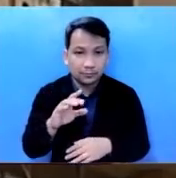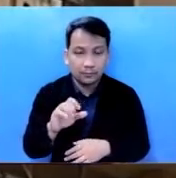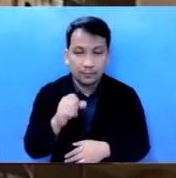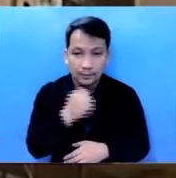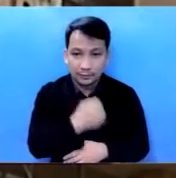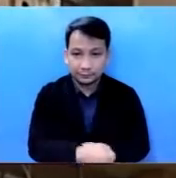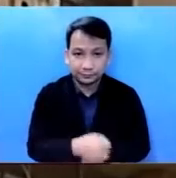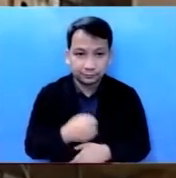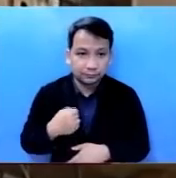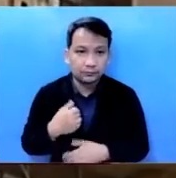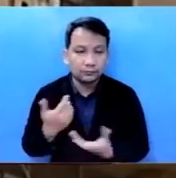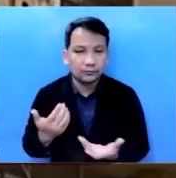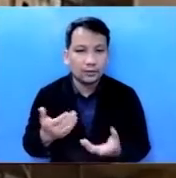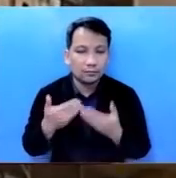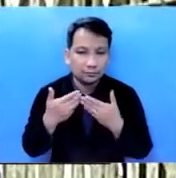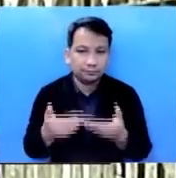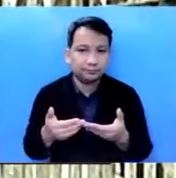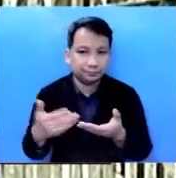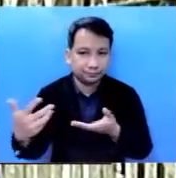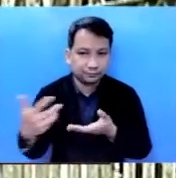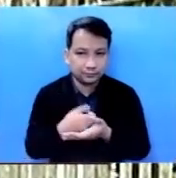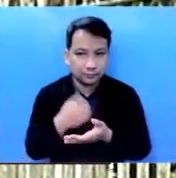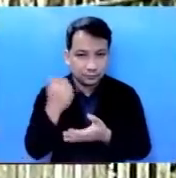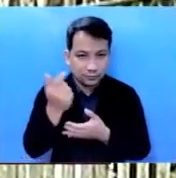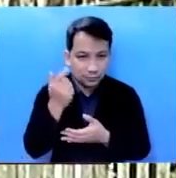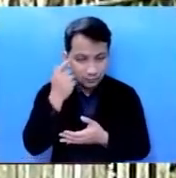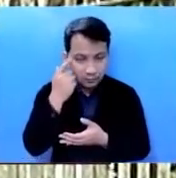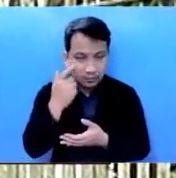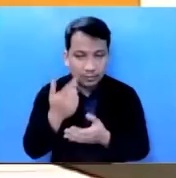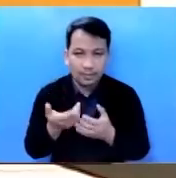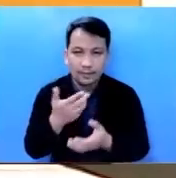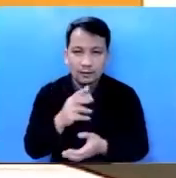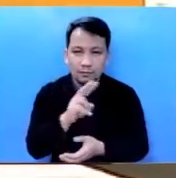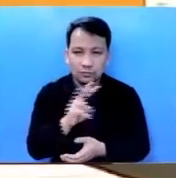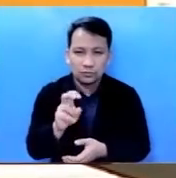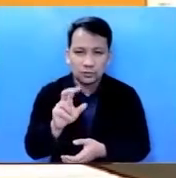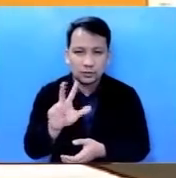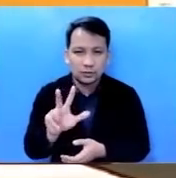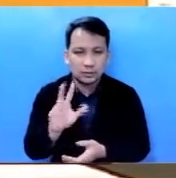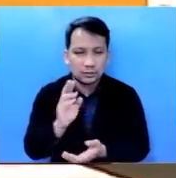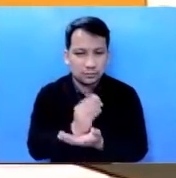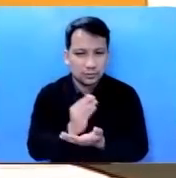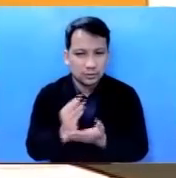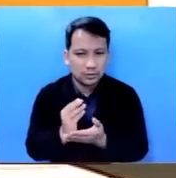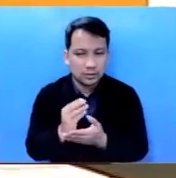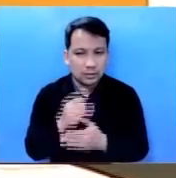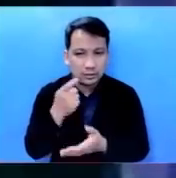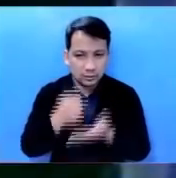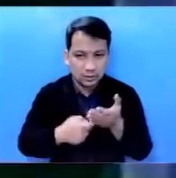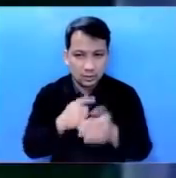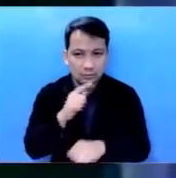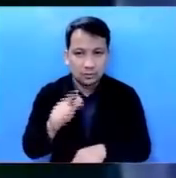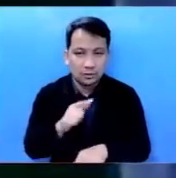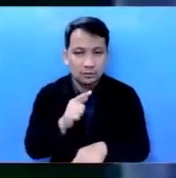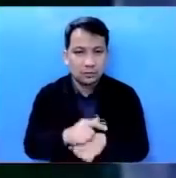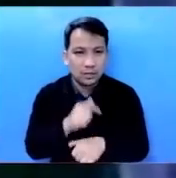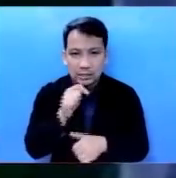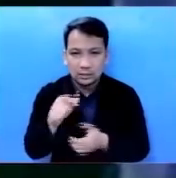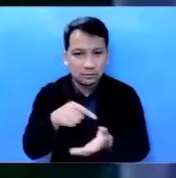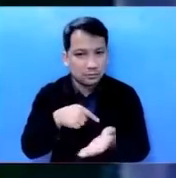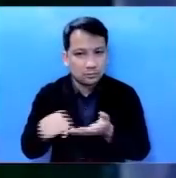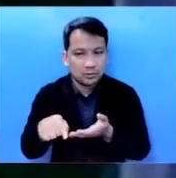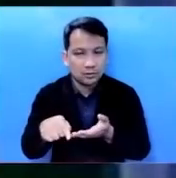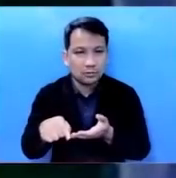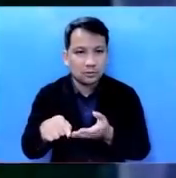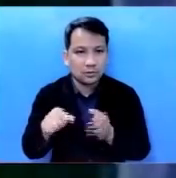Hanggang ngayon, tuloy ang paniningil ng gobyerno sa tinatayang 203 billion pesos estate tax na hindi pa rin daw nababayaran ng